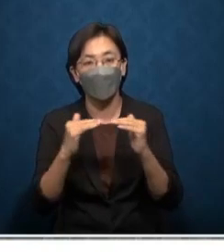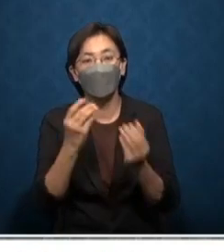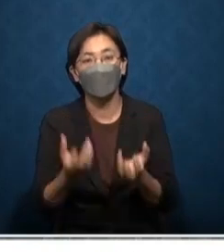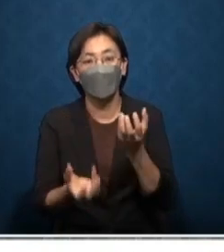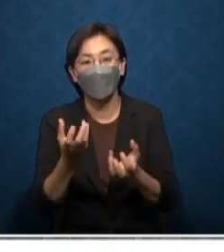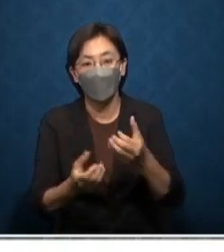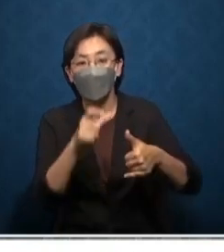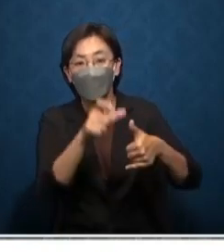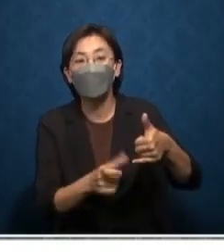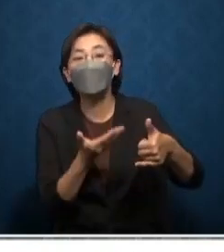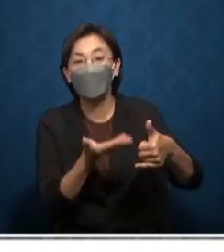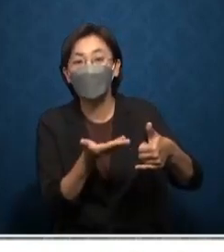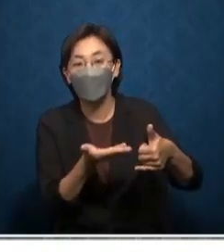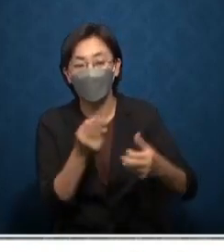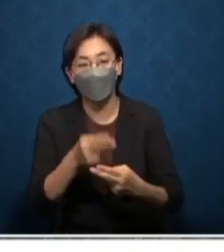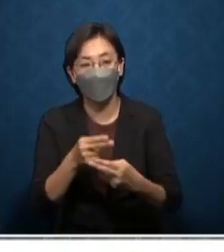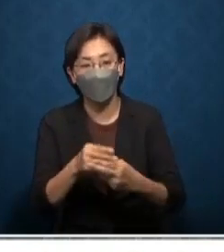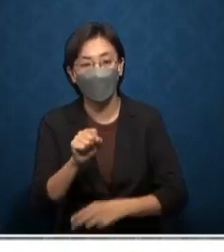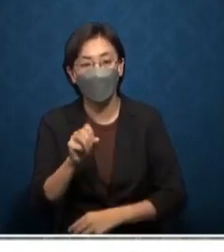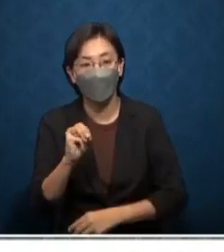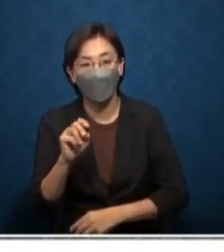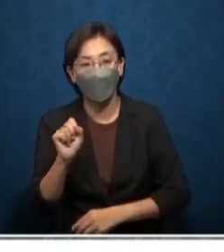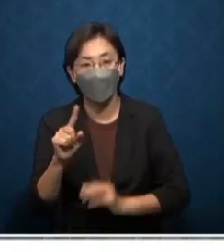thhon ศัสัครเทพสุทินเข้ามา